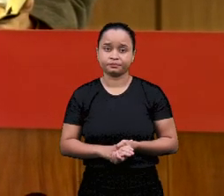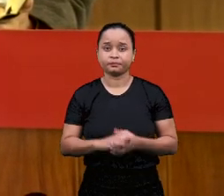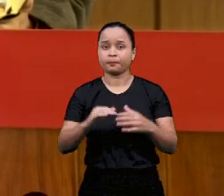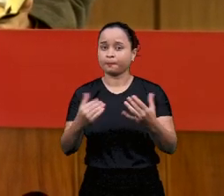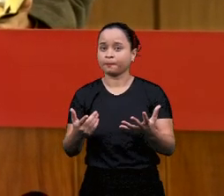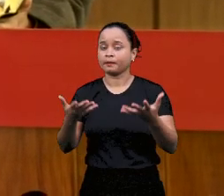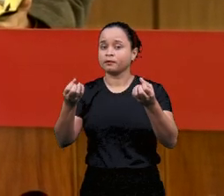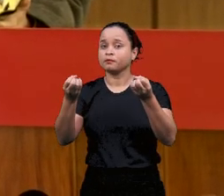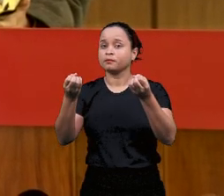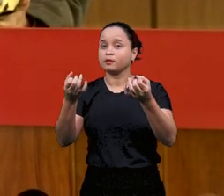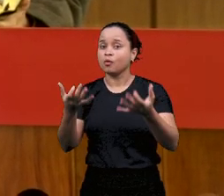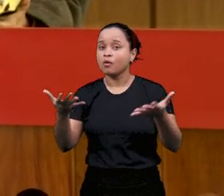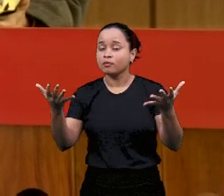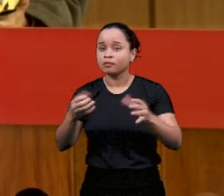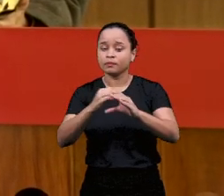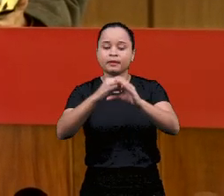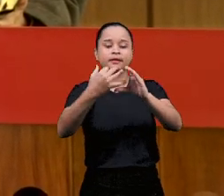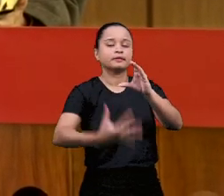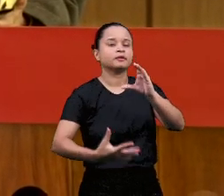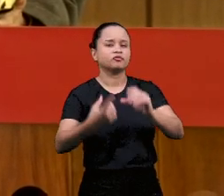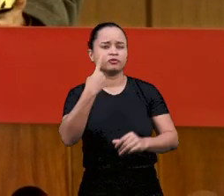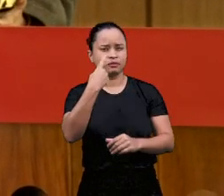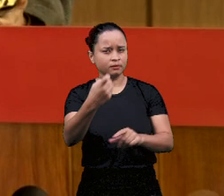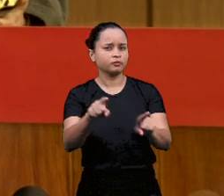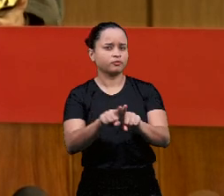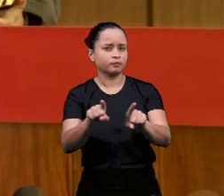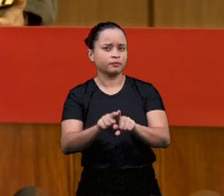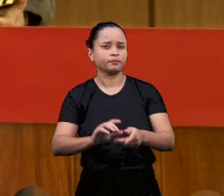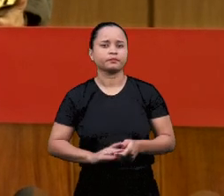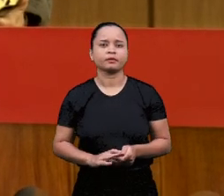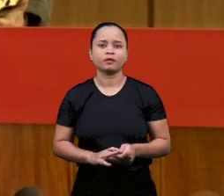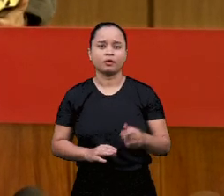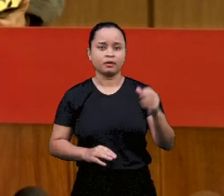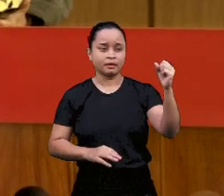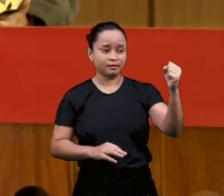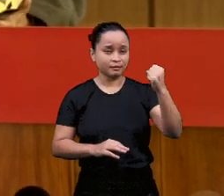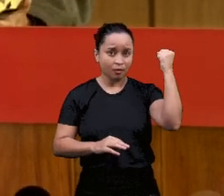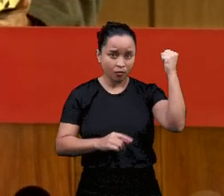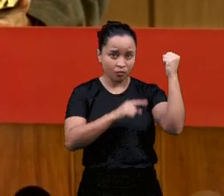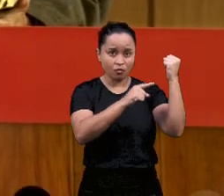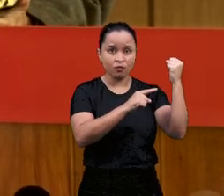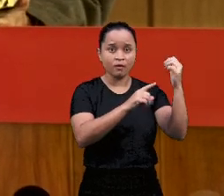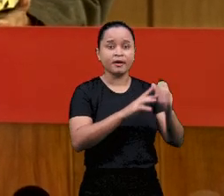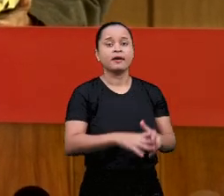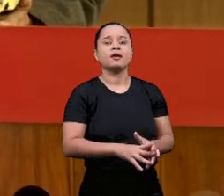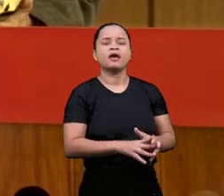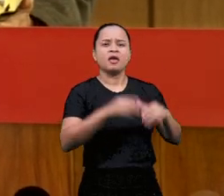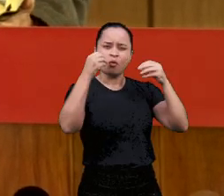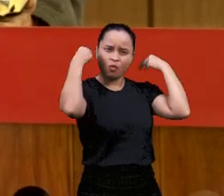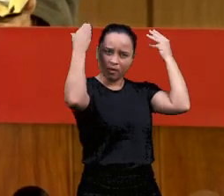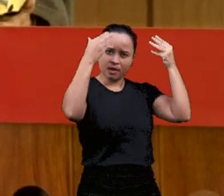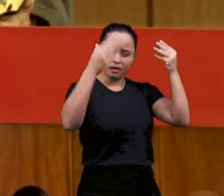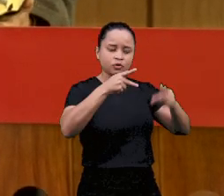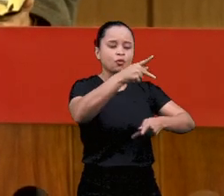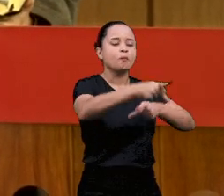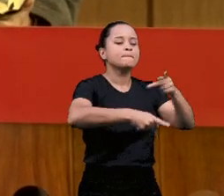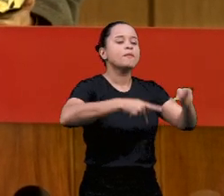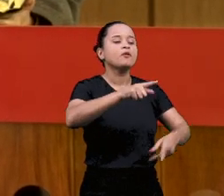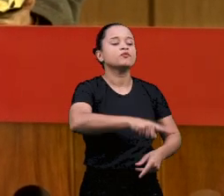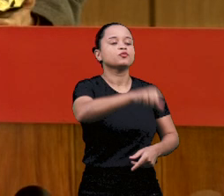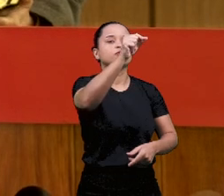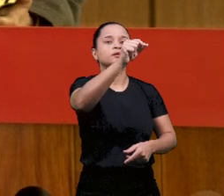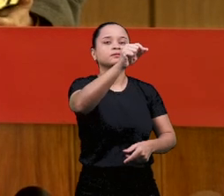là-bas. Elle a très bien placé un aspect ici qui dit Saül a un roi choisi selon le cœur du peuple et non selon le cœur de